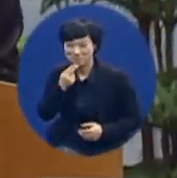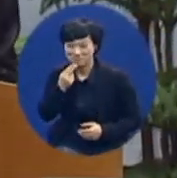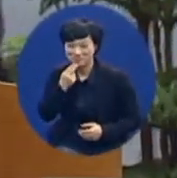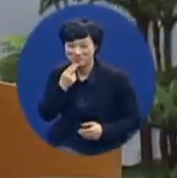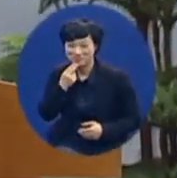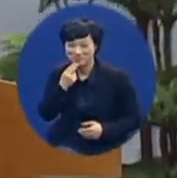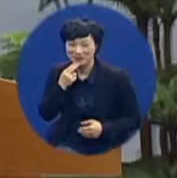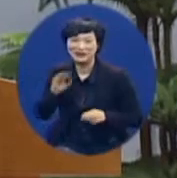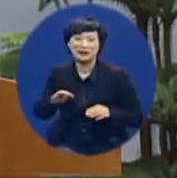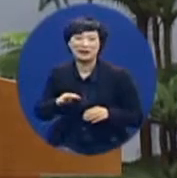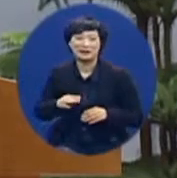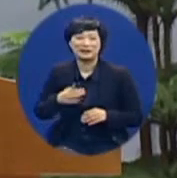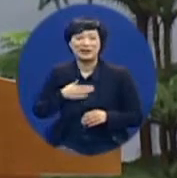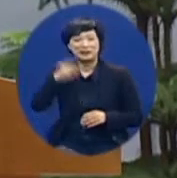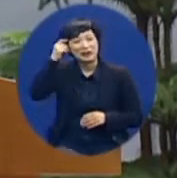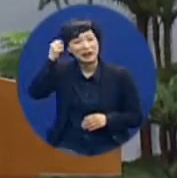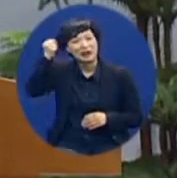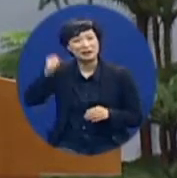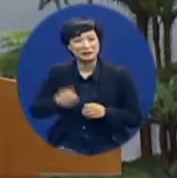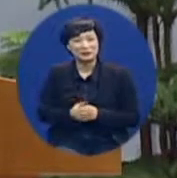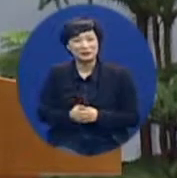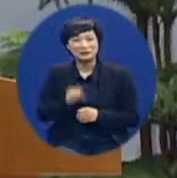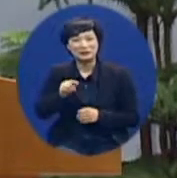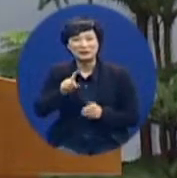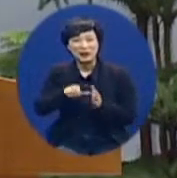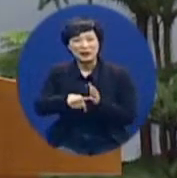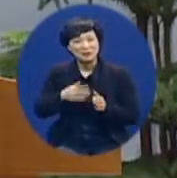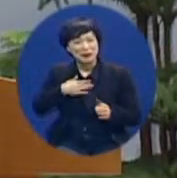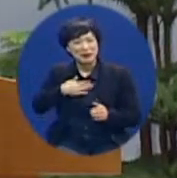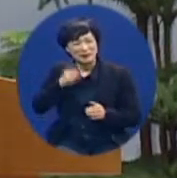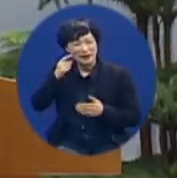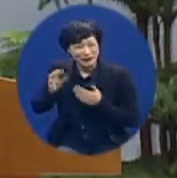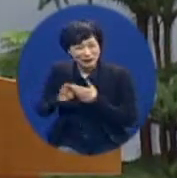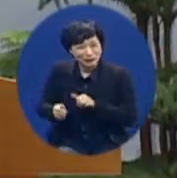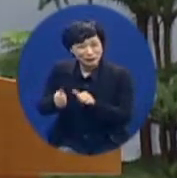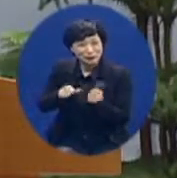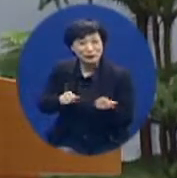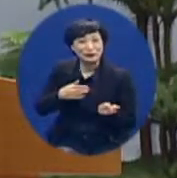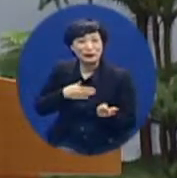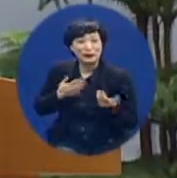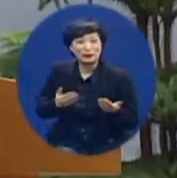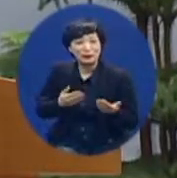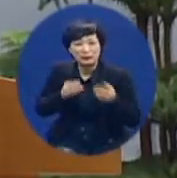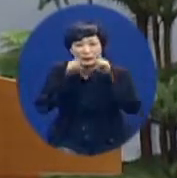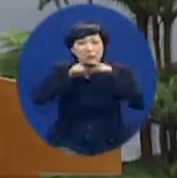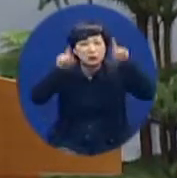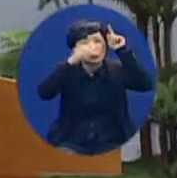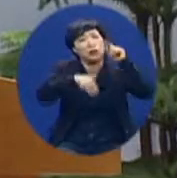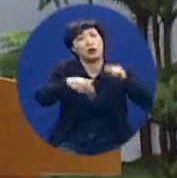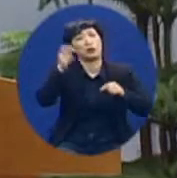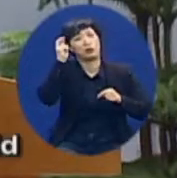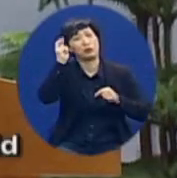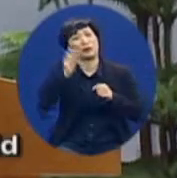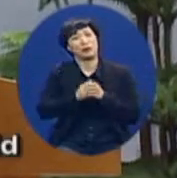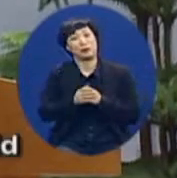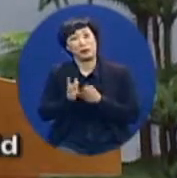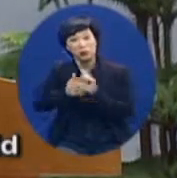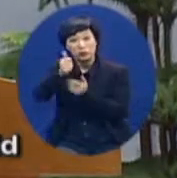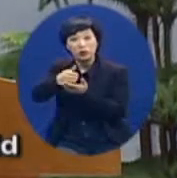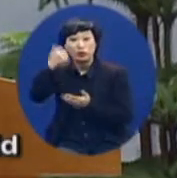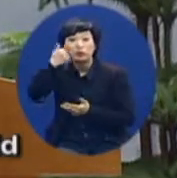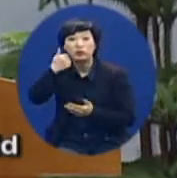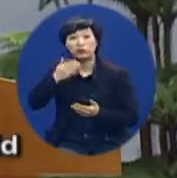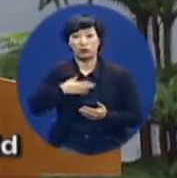전부 그때 내가 죽었으면 어디 갔을까 그냥 지옥이야 예수가 누군지